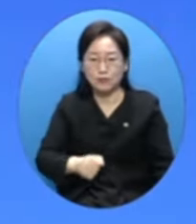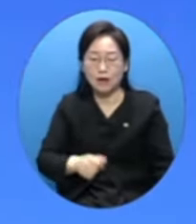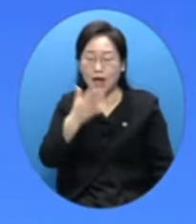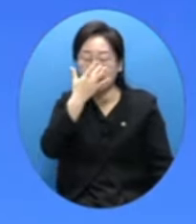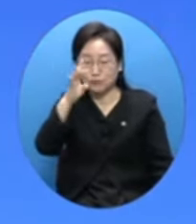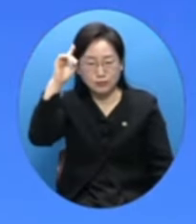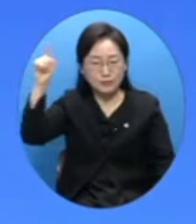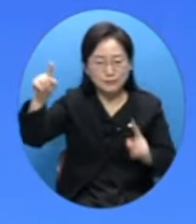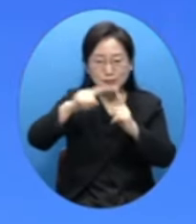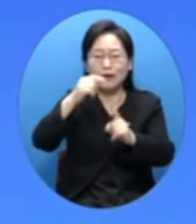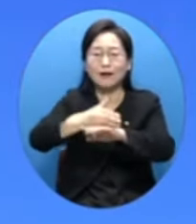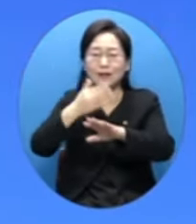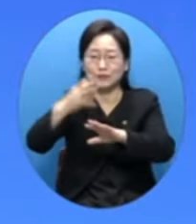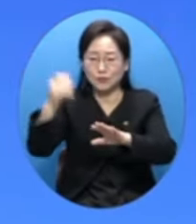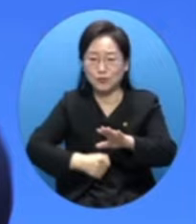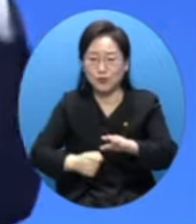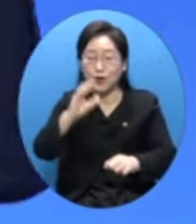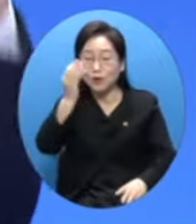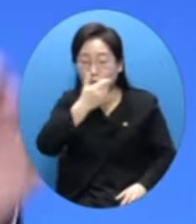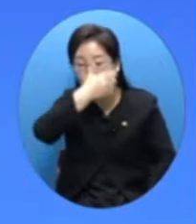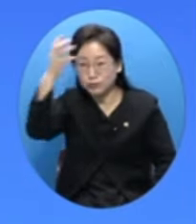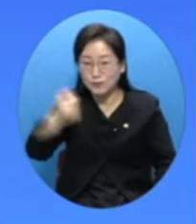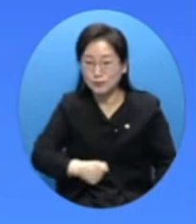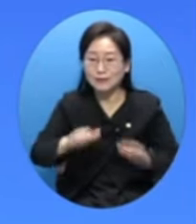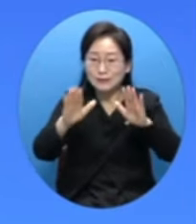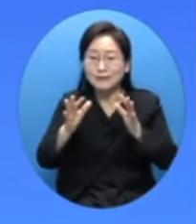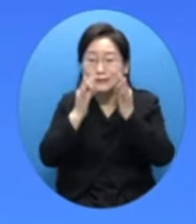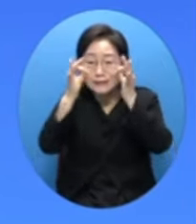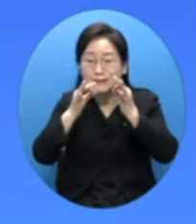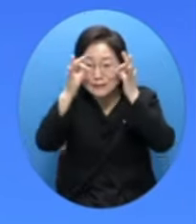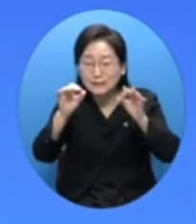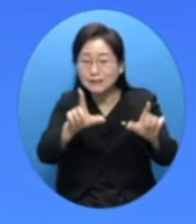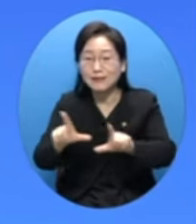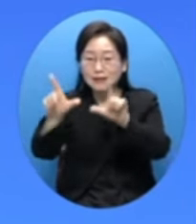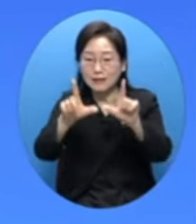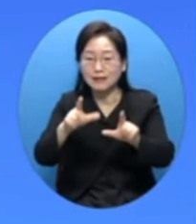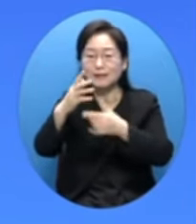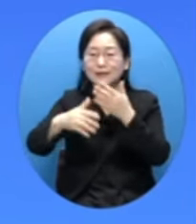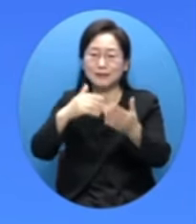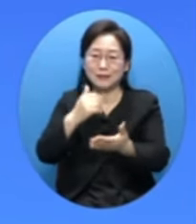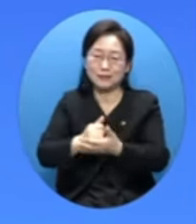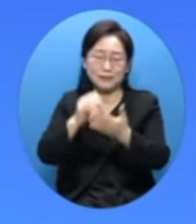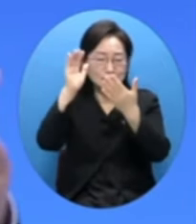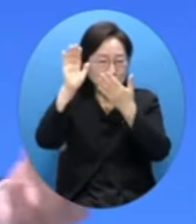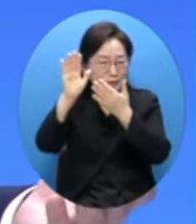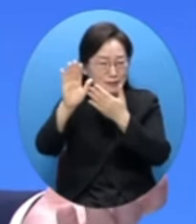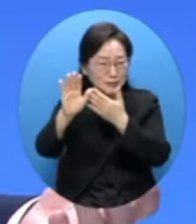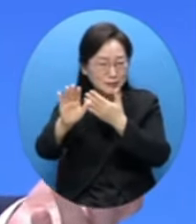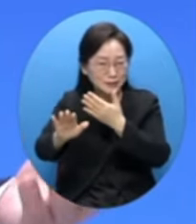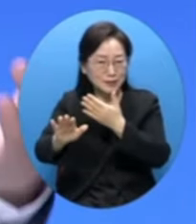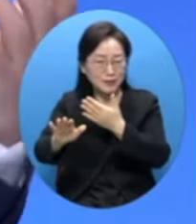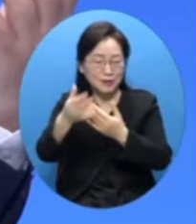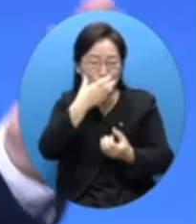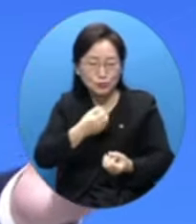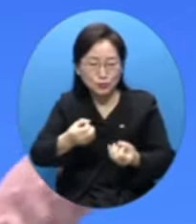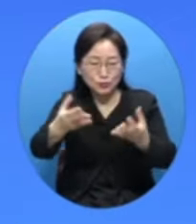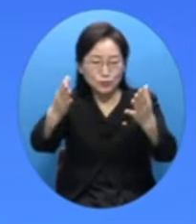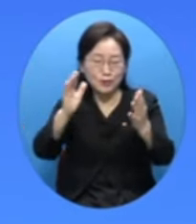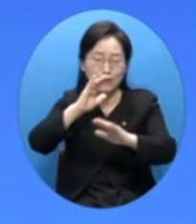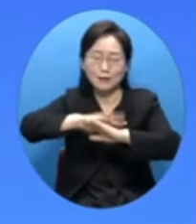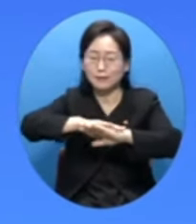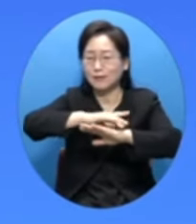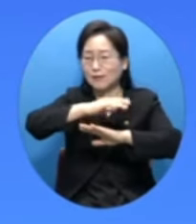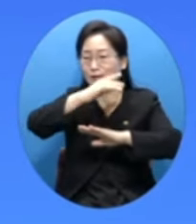우리가 무장해서 거룩한 꿈을 꾸고 오늘 최선을 다하는 삶을 살아갈 때 하나님께서 우리의 미래가 축복의 미래로 찬란한